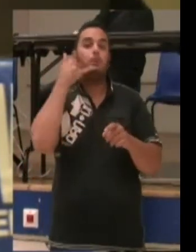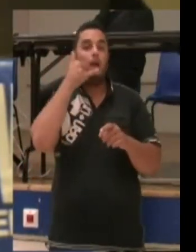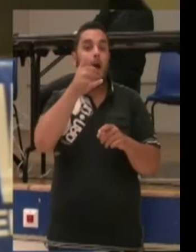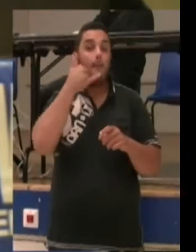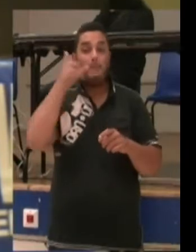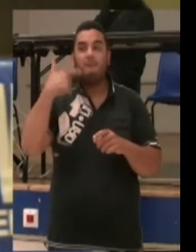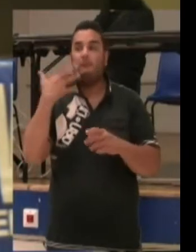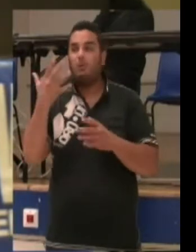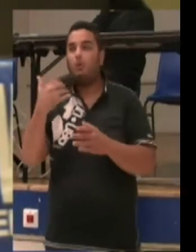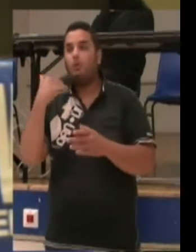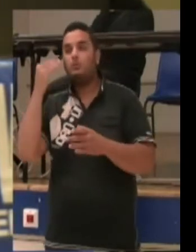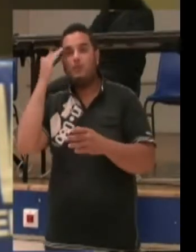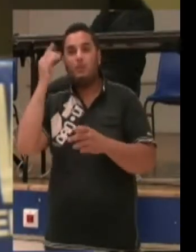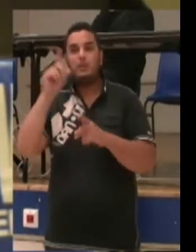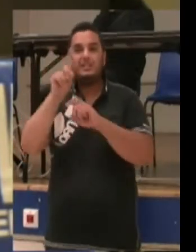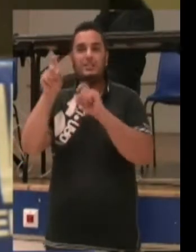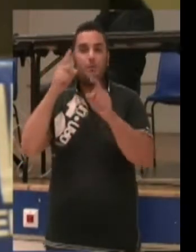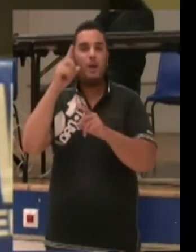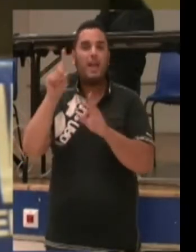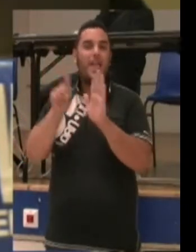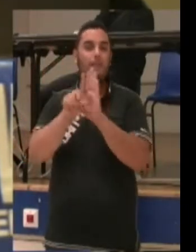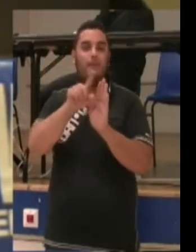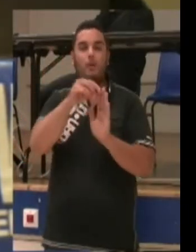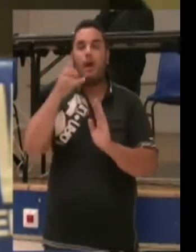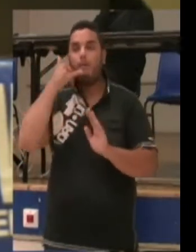euros. Voilà, donc c'est vraiment...